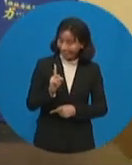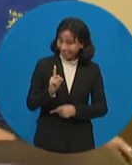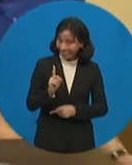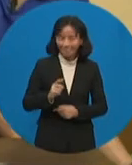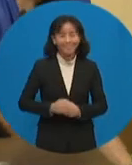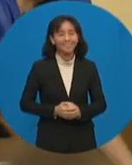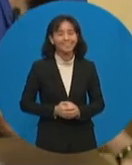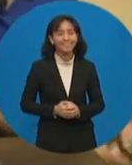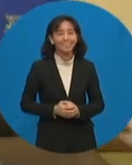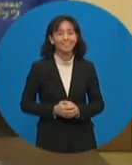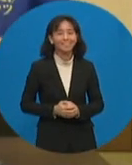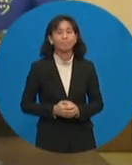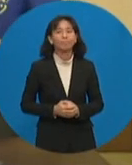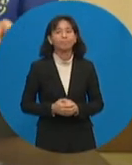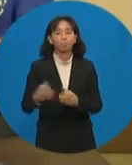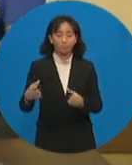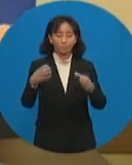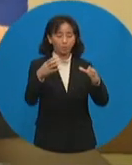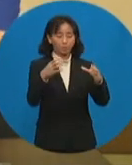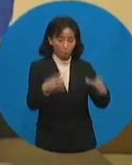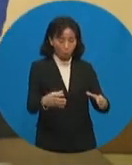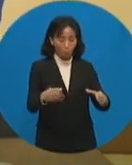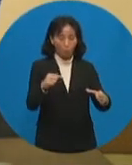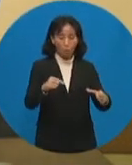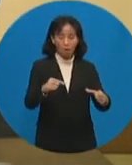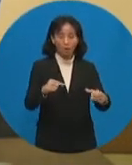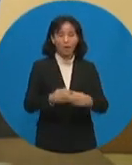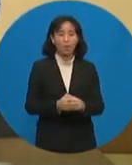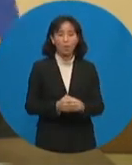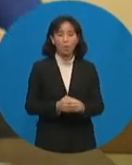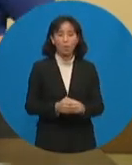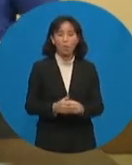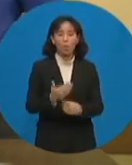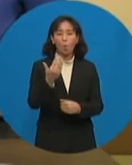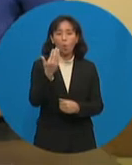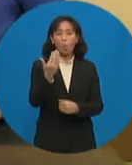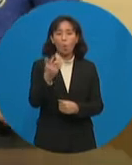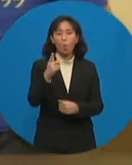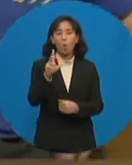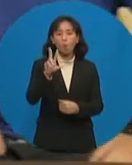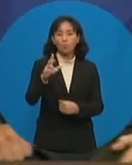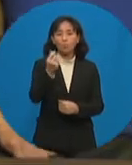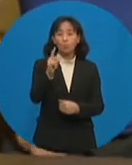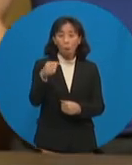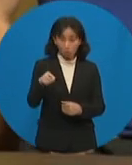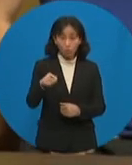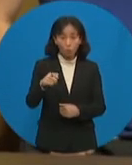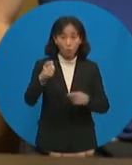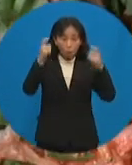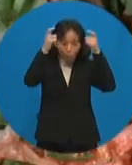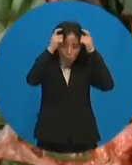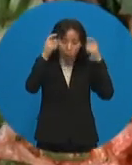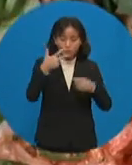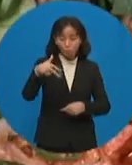い、こちらですね、 はい、 ホルモンと牛すじの入ったもんじゃです。 あはすごい、見てください